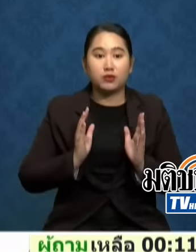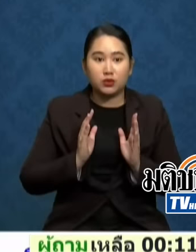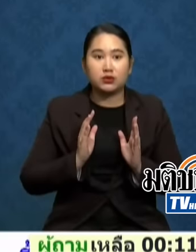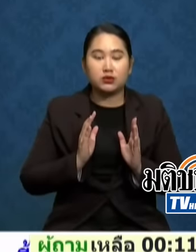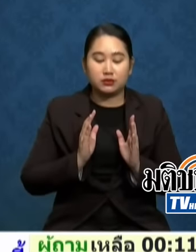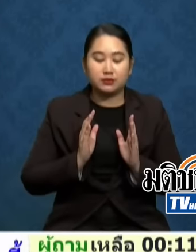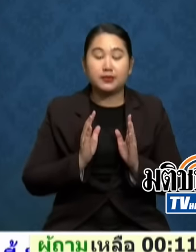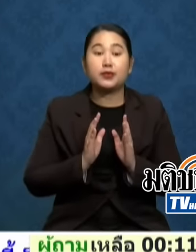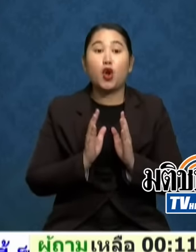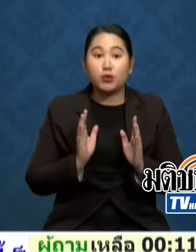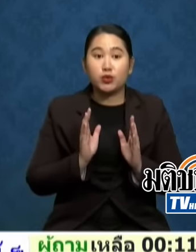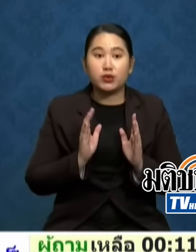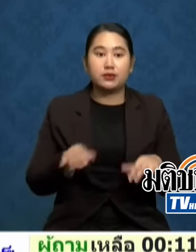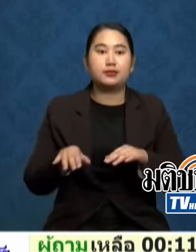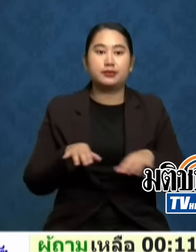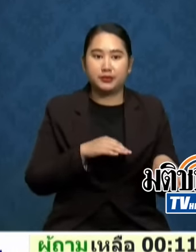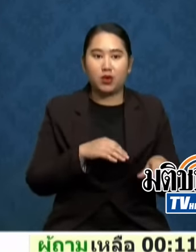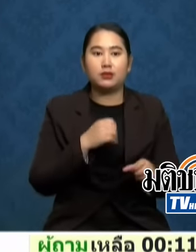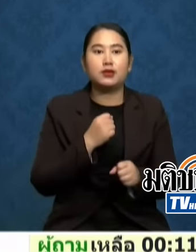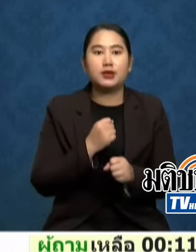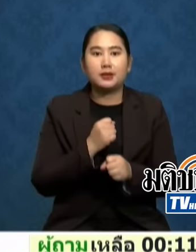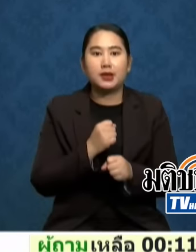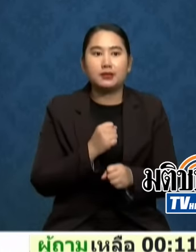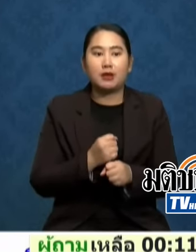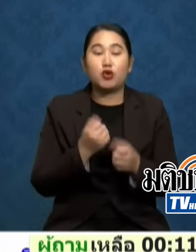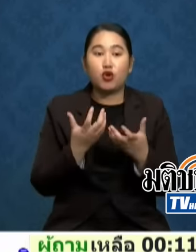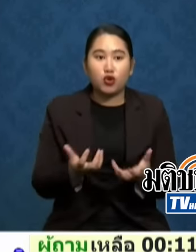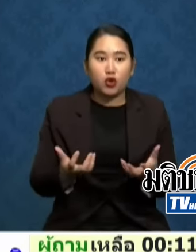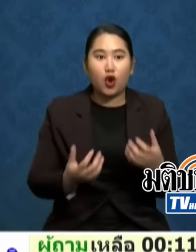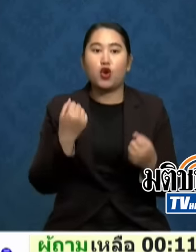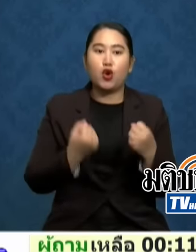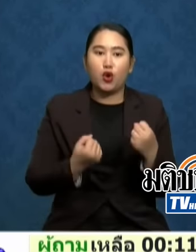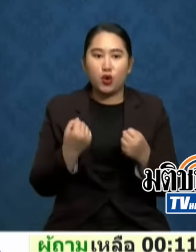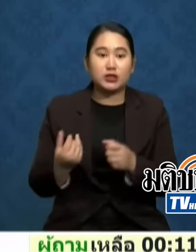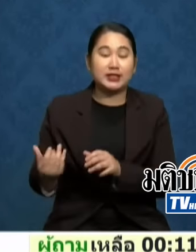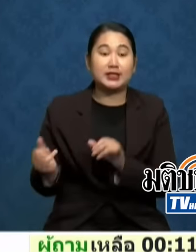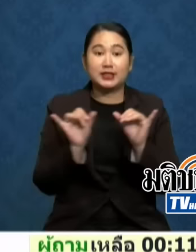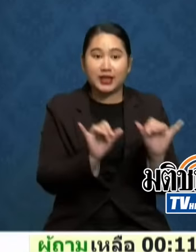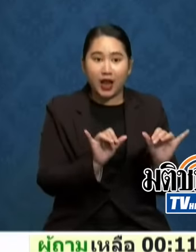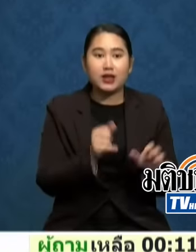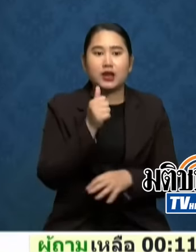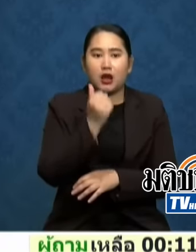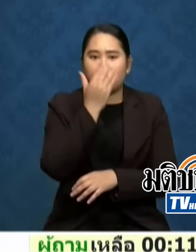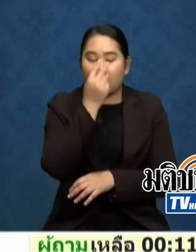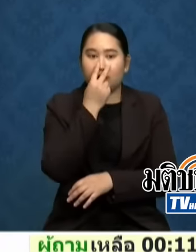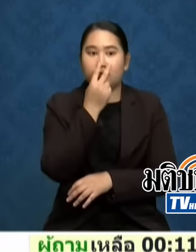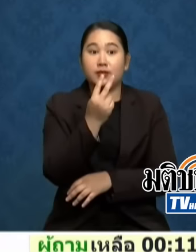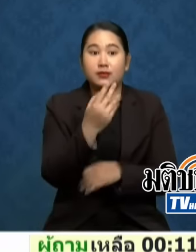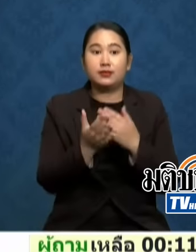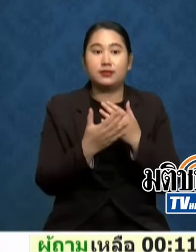ว่าเขาสามารถเตรียมตัวยกของย้ายรถได้ทันเพราะว่าเขาเห็นการแจ้งเตือนของผมในครั้